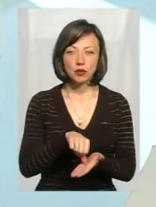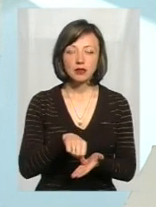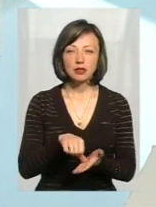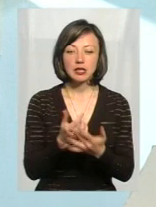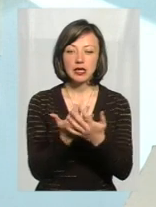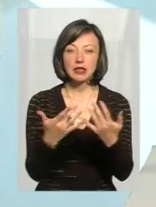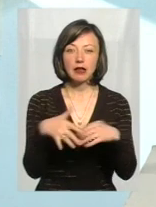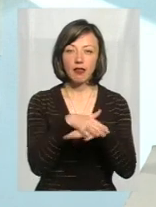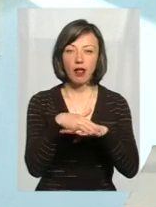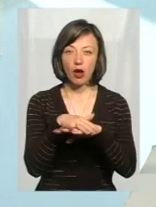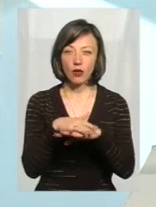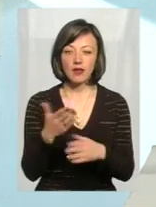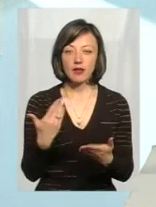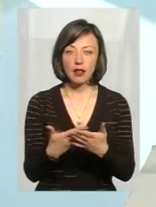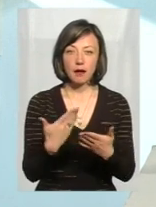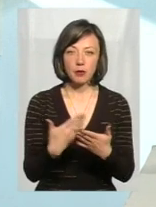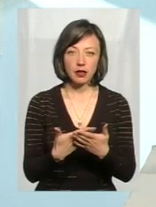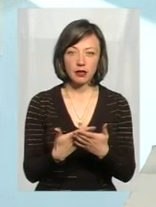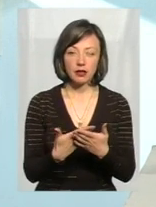різних народів. Якщо, наприклад, взяти